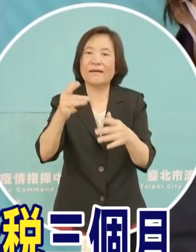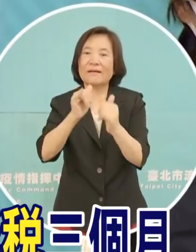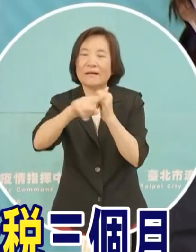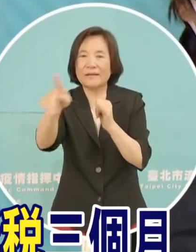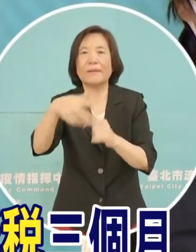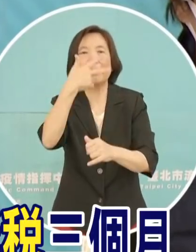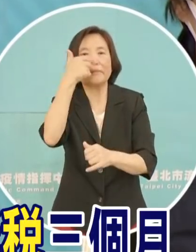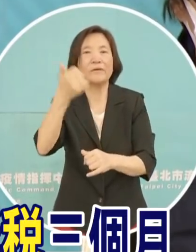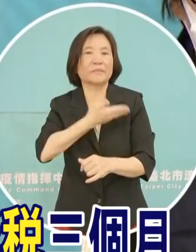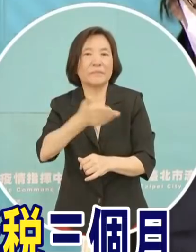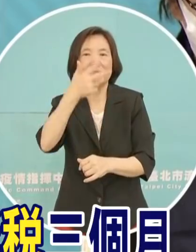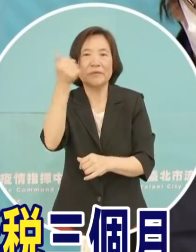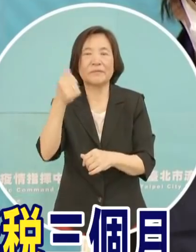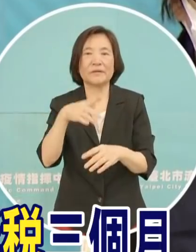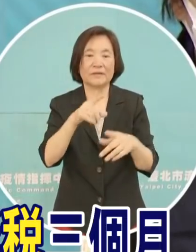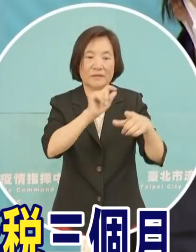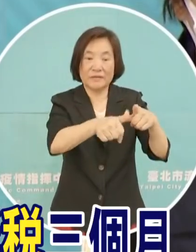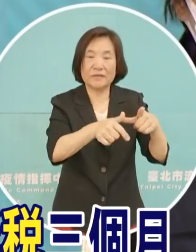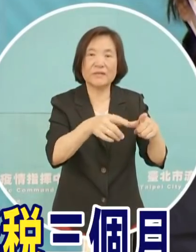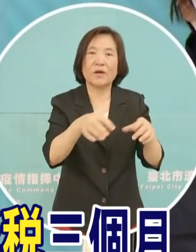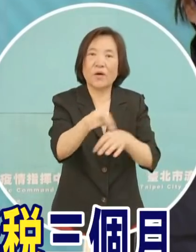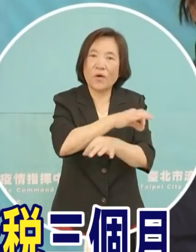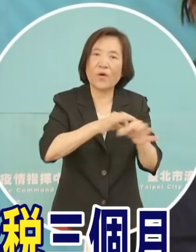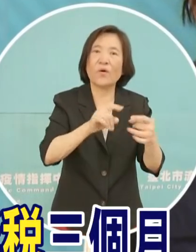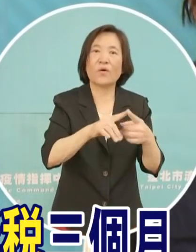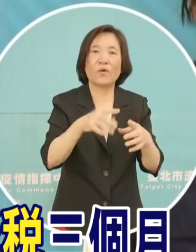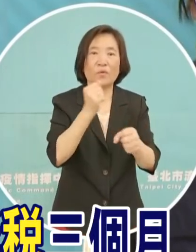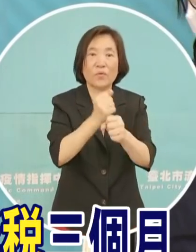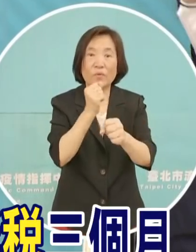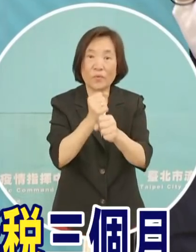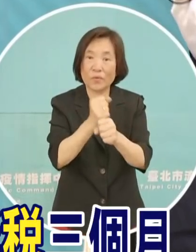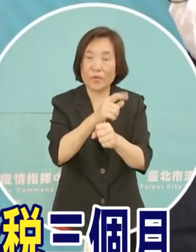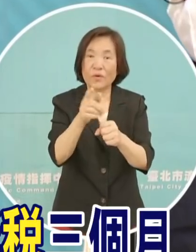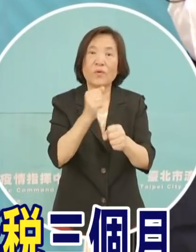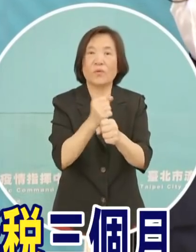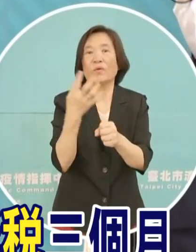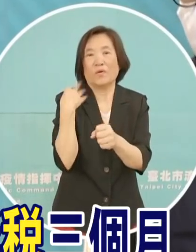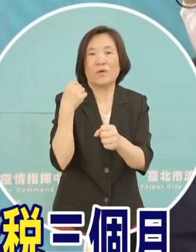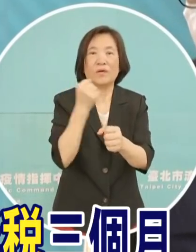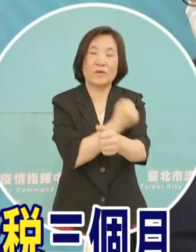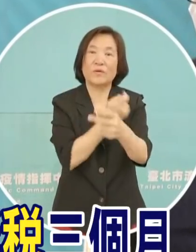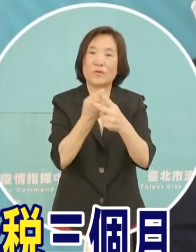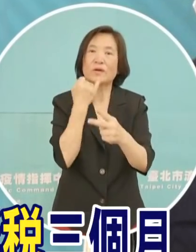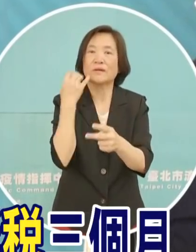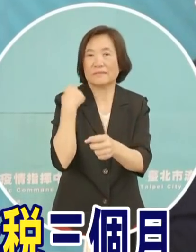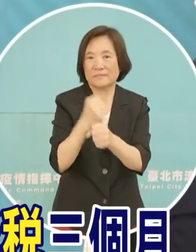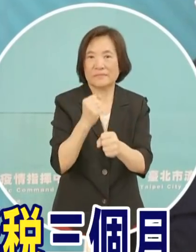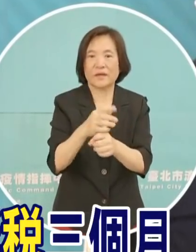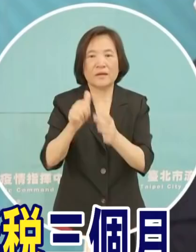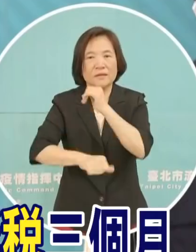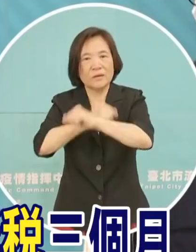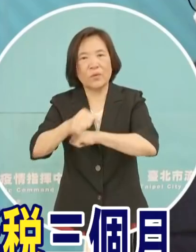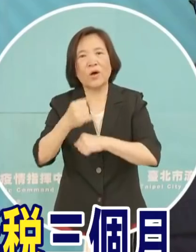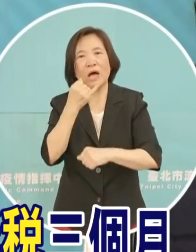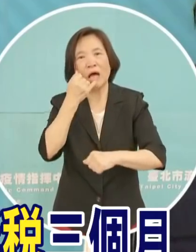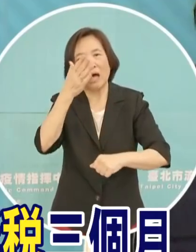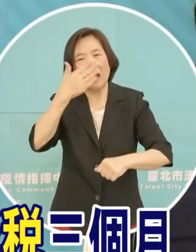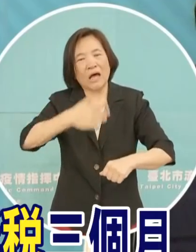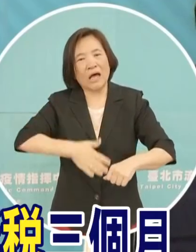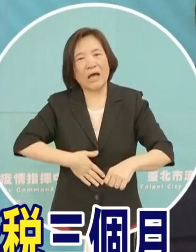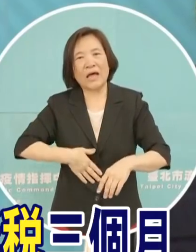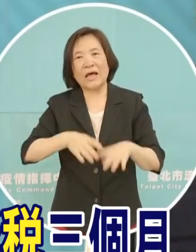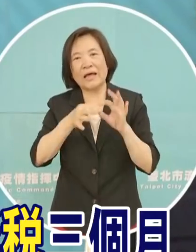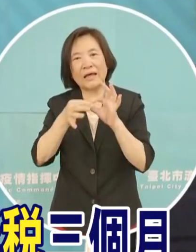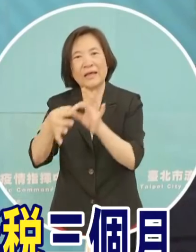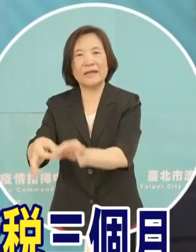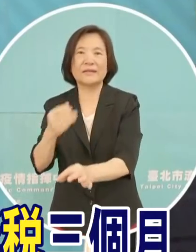的哈，那目标就是企业可以营运你知道哈，劳工可以就业，那大家生活还可以过得下去，那至于那些细